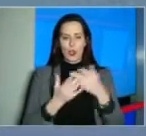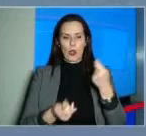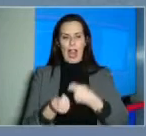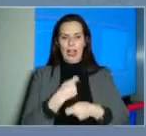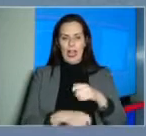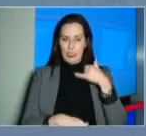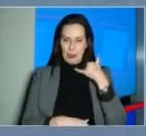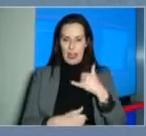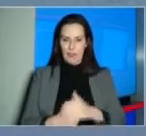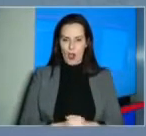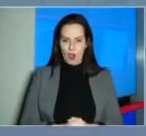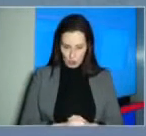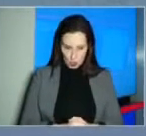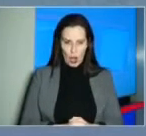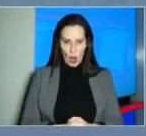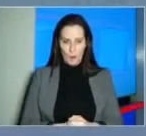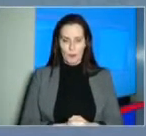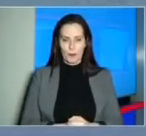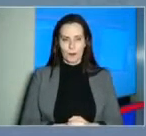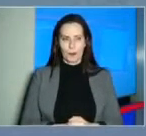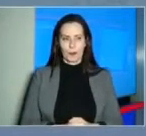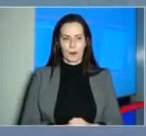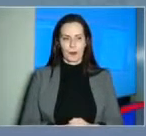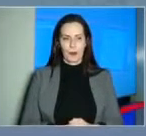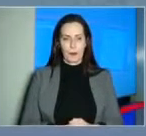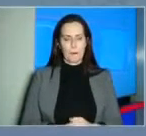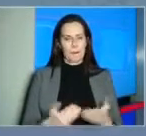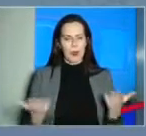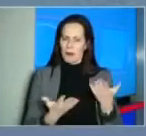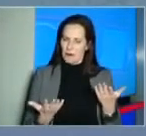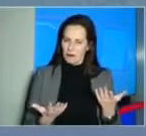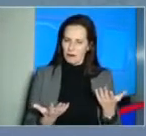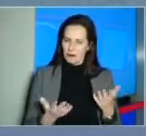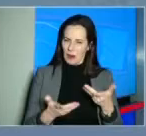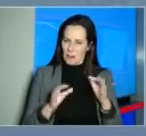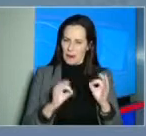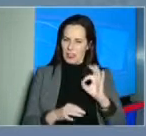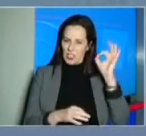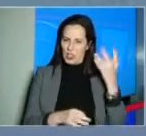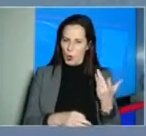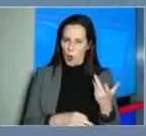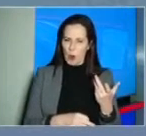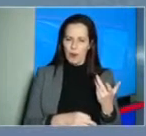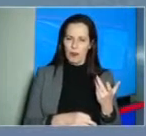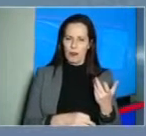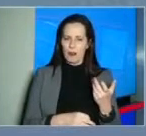משה גורלי. שלום, משה. שלום, שלום. אז מה ההיתכנות באמת של